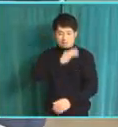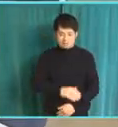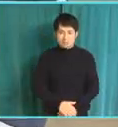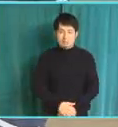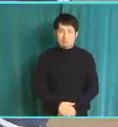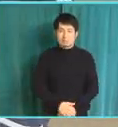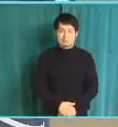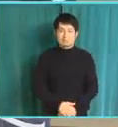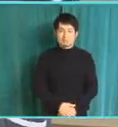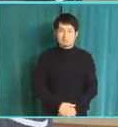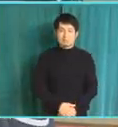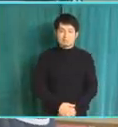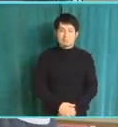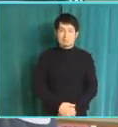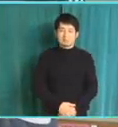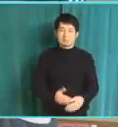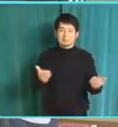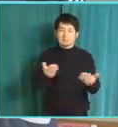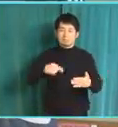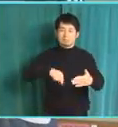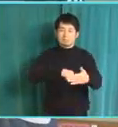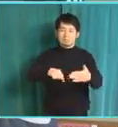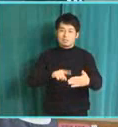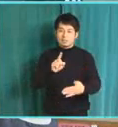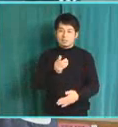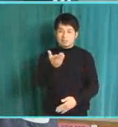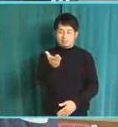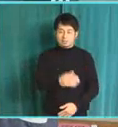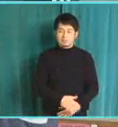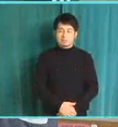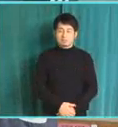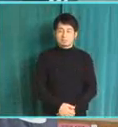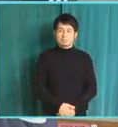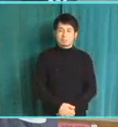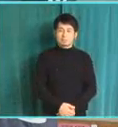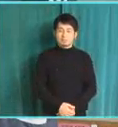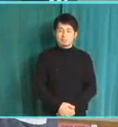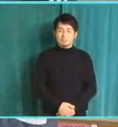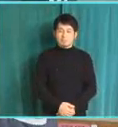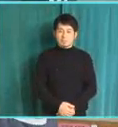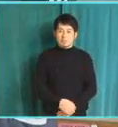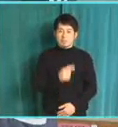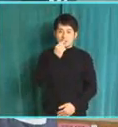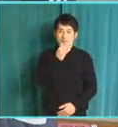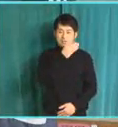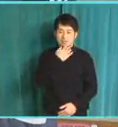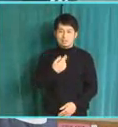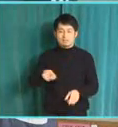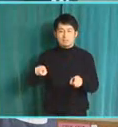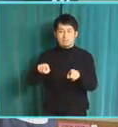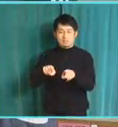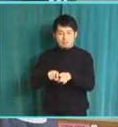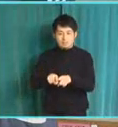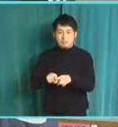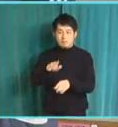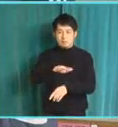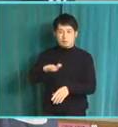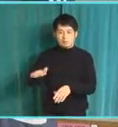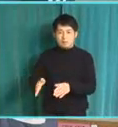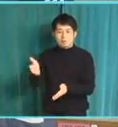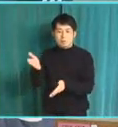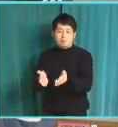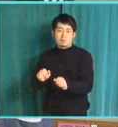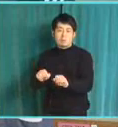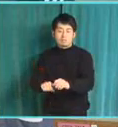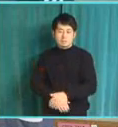されているということなんですけれども、勤務内容を教えてください。 は い、 勤務内容は私たちと一緒に子どもたちと一緒に遊んでもらって保育をしてもら